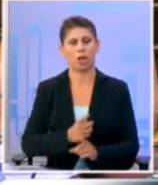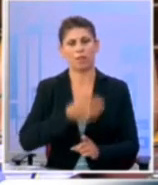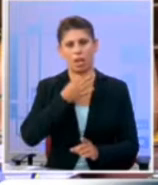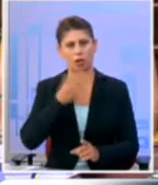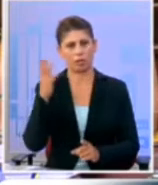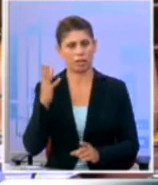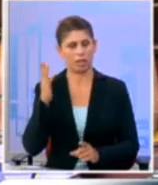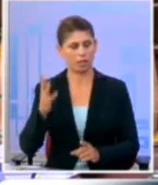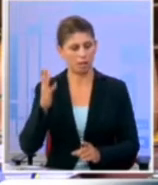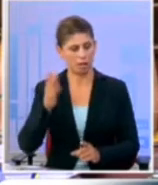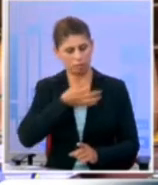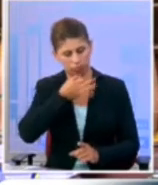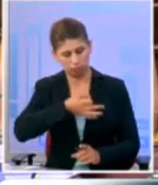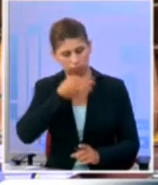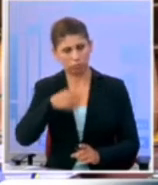εισηγητές.